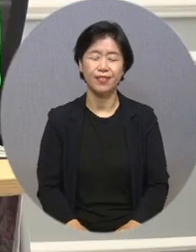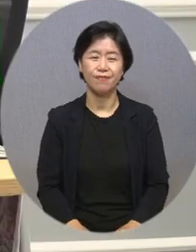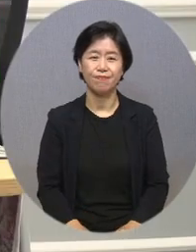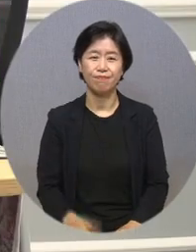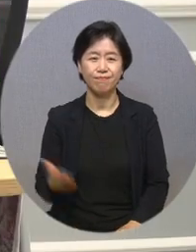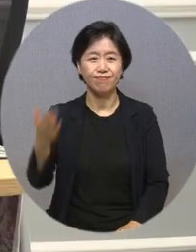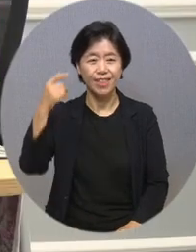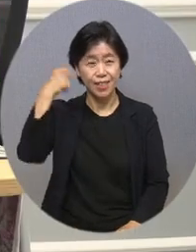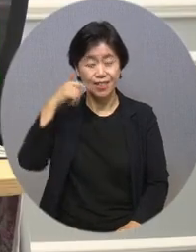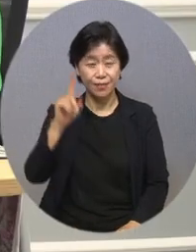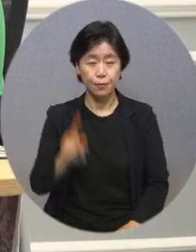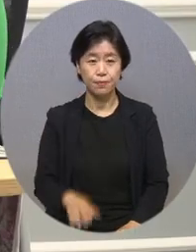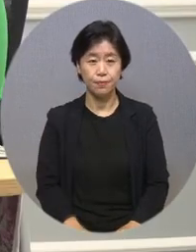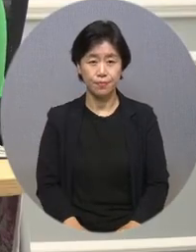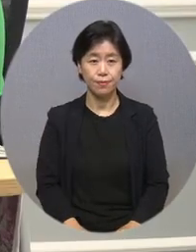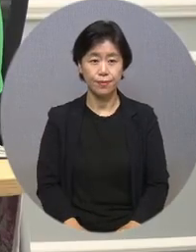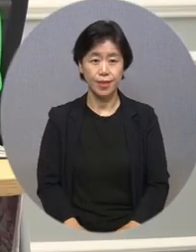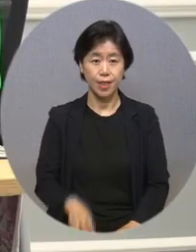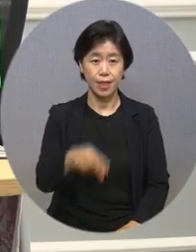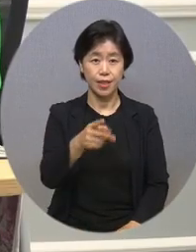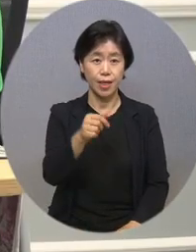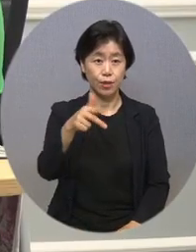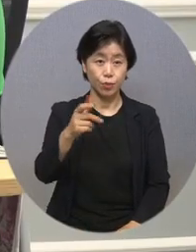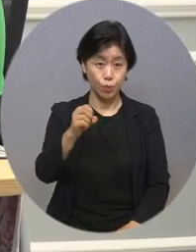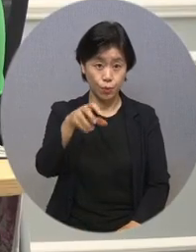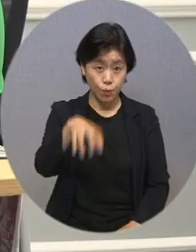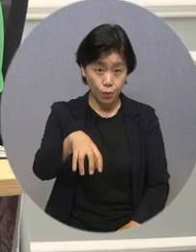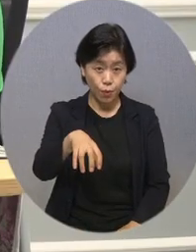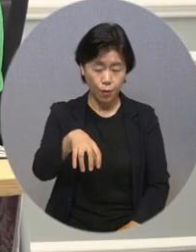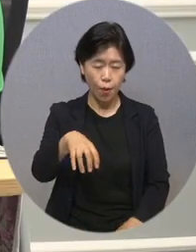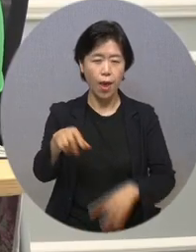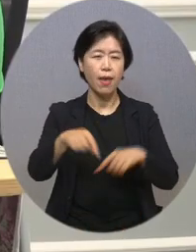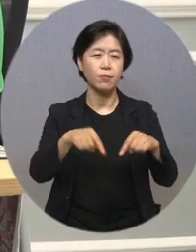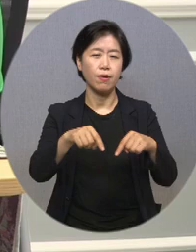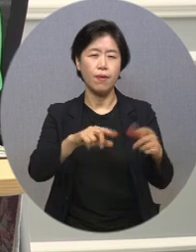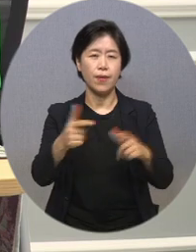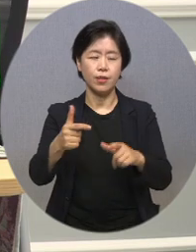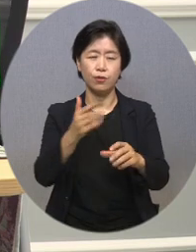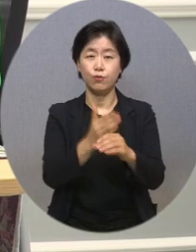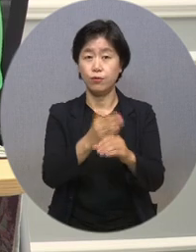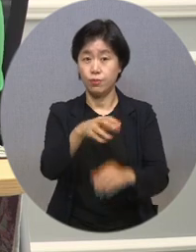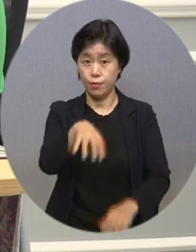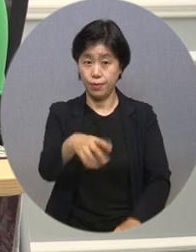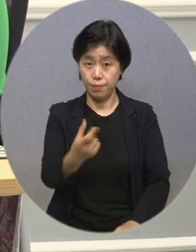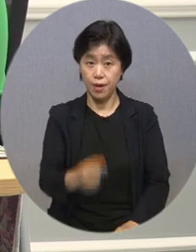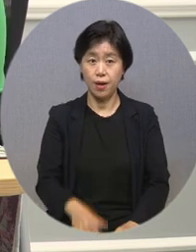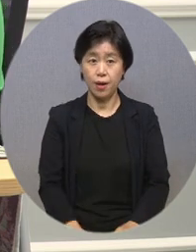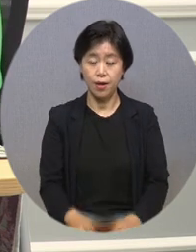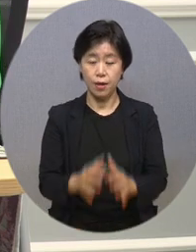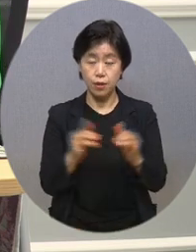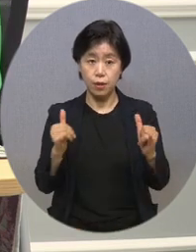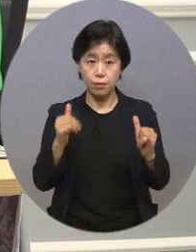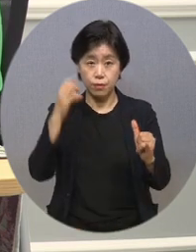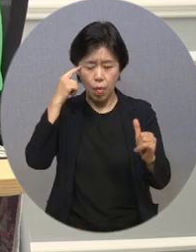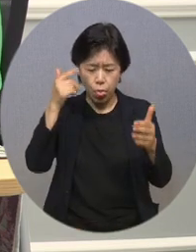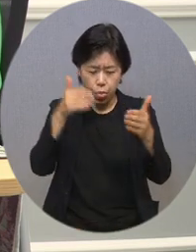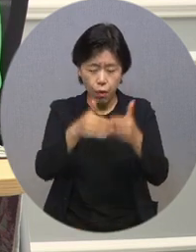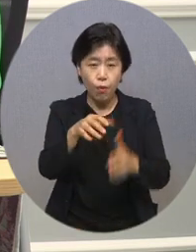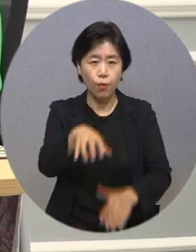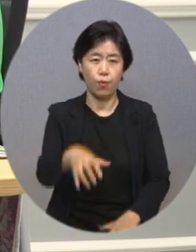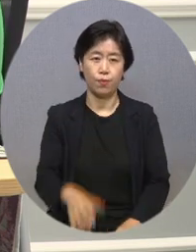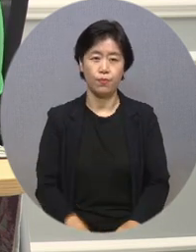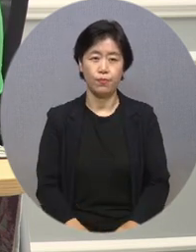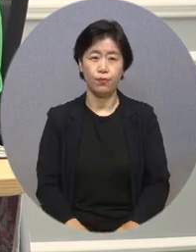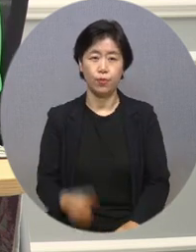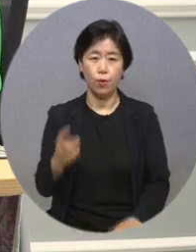부탁드릴게요. 세종이 어떻게 보면 행정수도로서 가장 국민들의 관심 속에 있는 도시라고 생각이 들어요. 그렇죠. 그리고